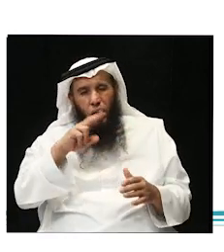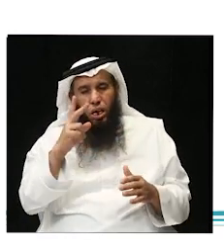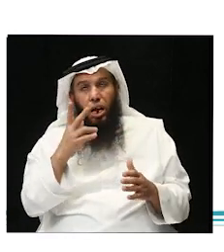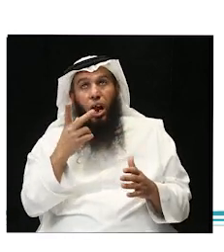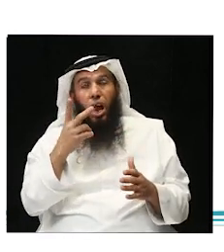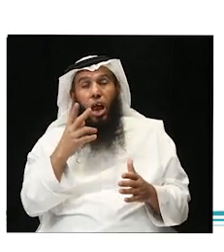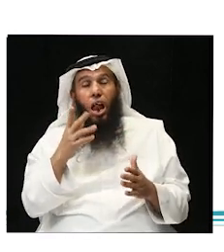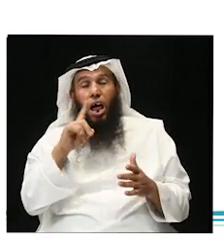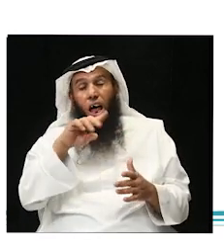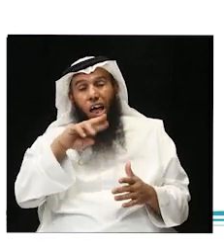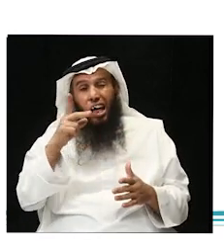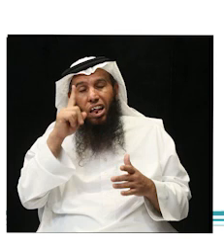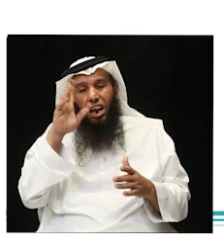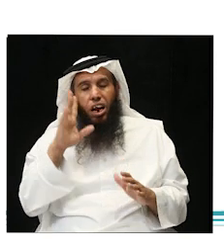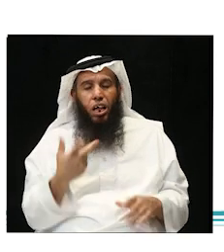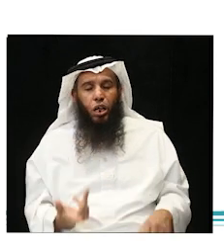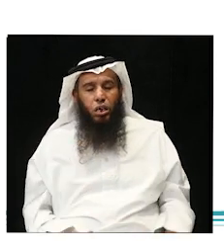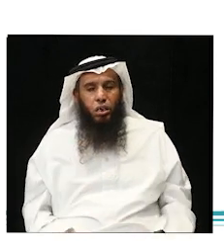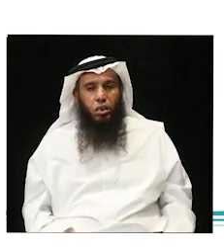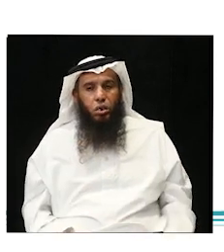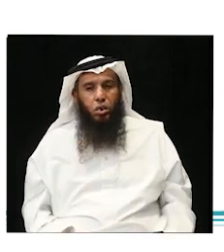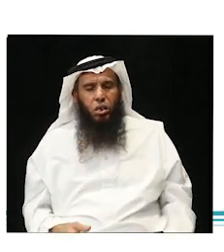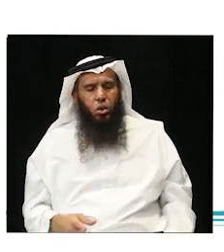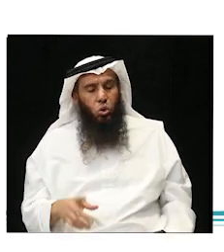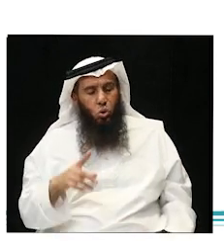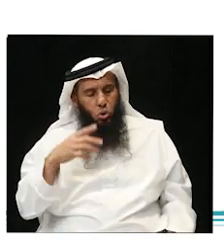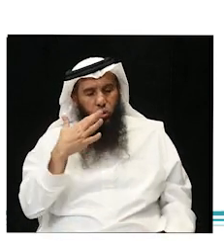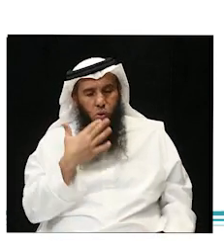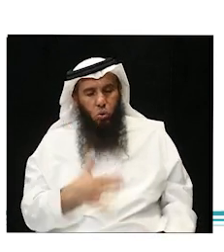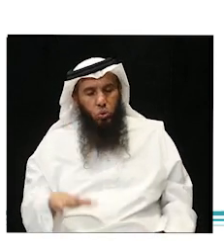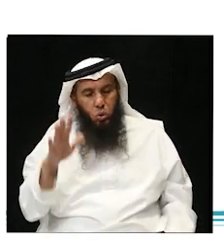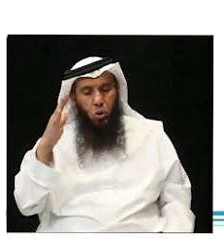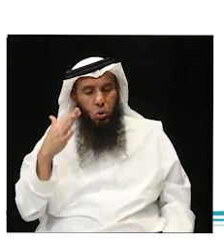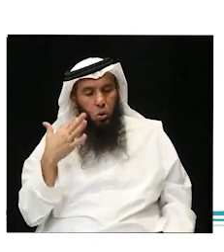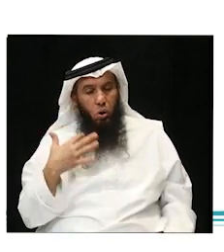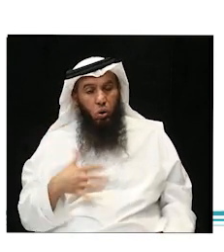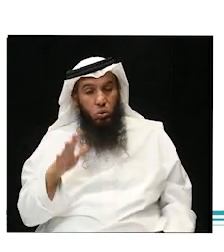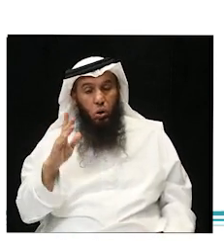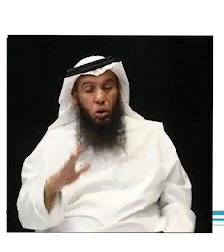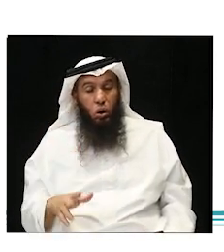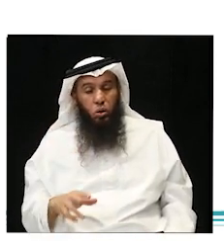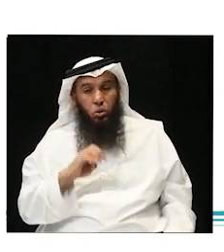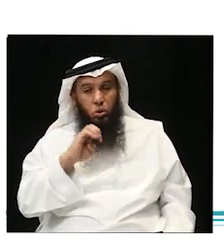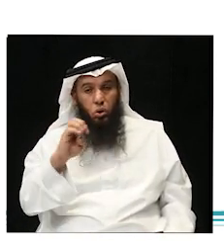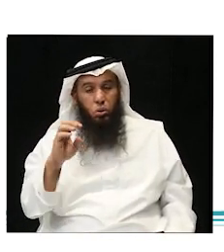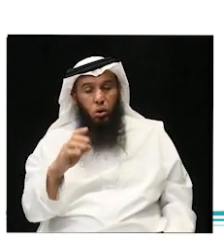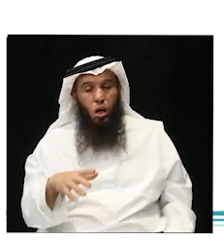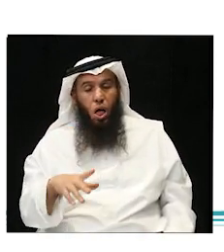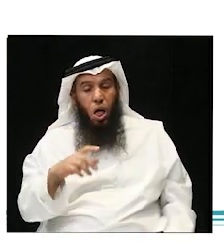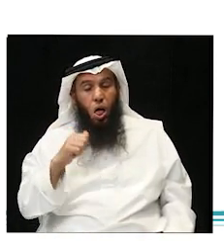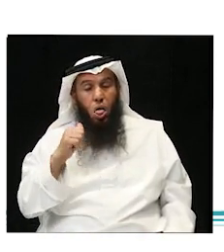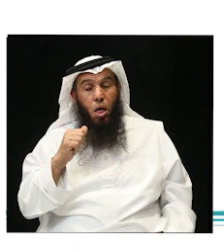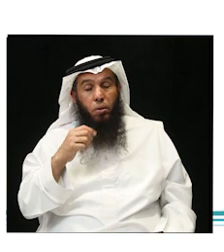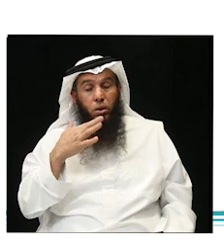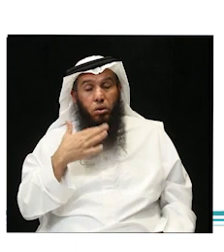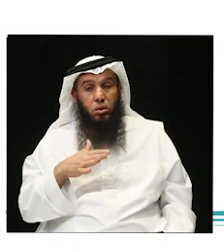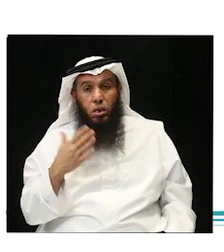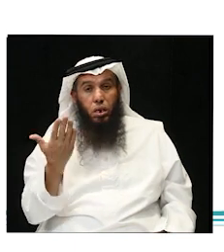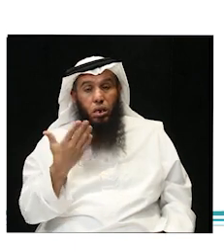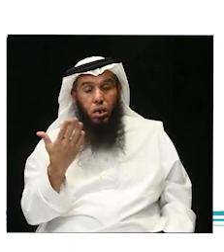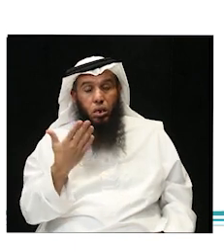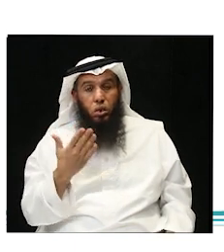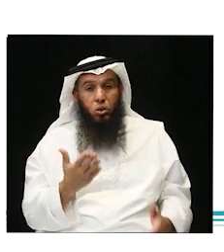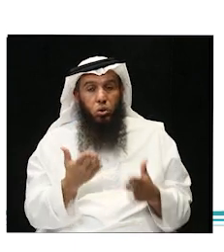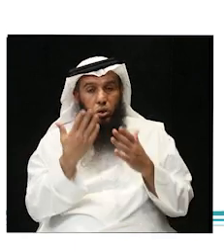أنهم يعادونهم يوم القيامة ويجحدونهم وينكرون هذه العبادة، لأنهم لا ينفعون